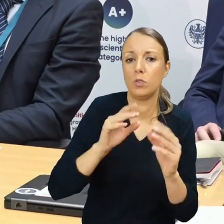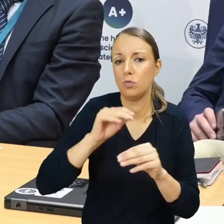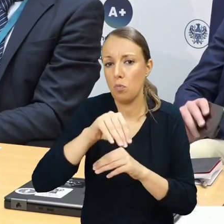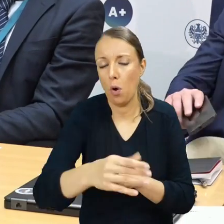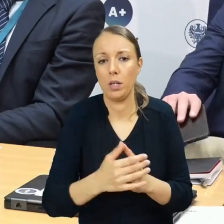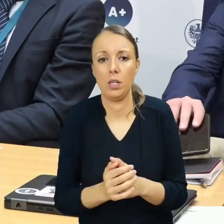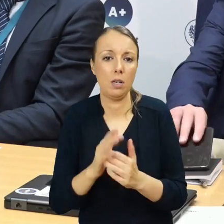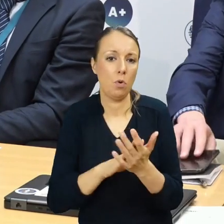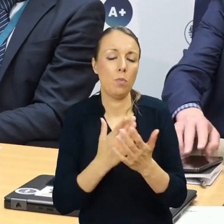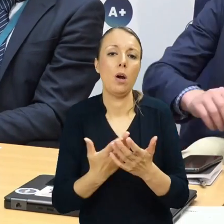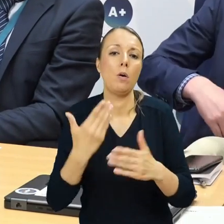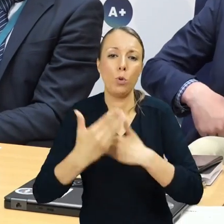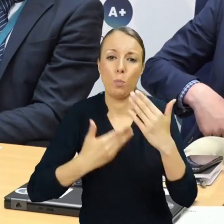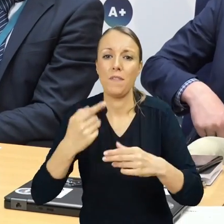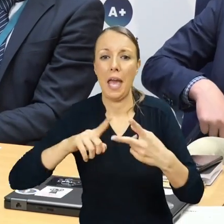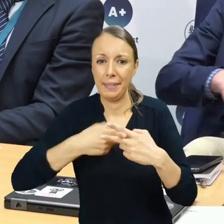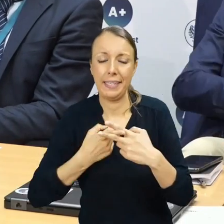administracyjnym,